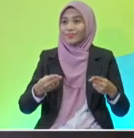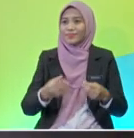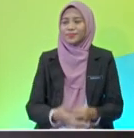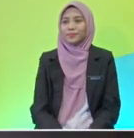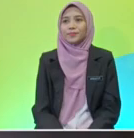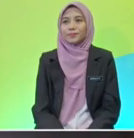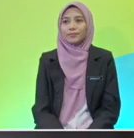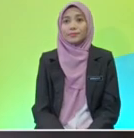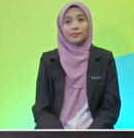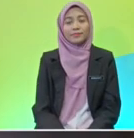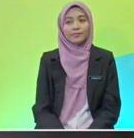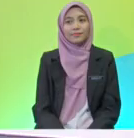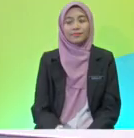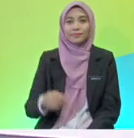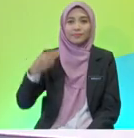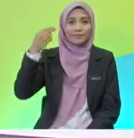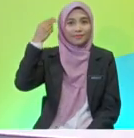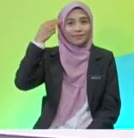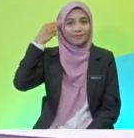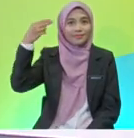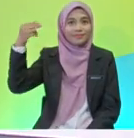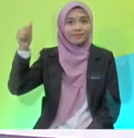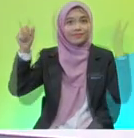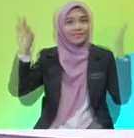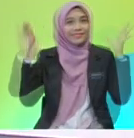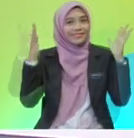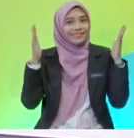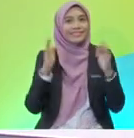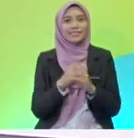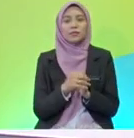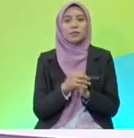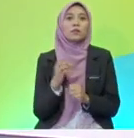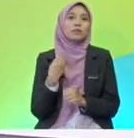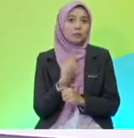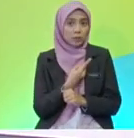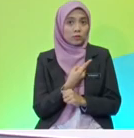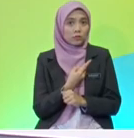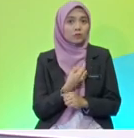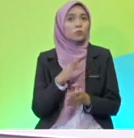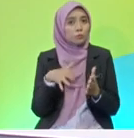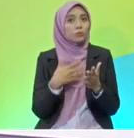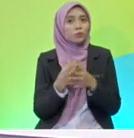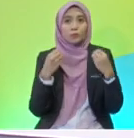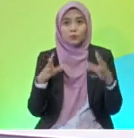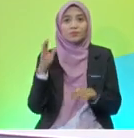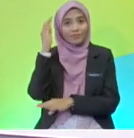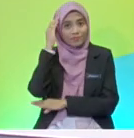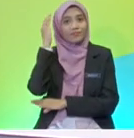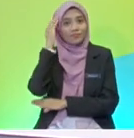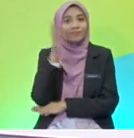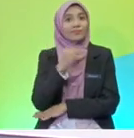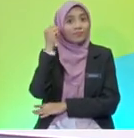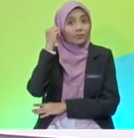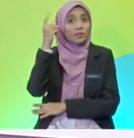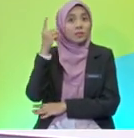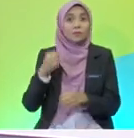satu bintang satu bintang untuk having paham dan tahu mengenalnya bagi perpuluhan